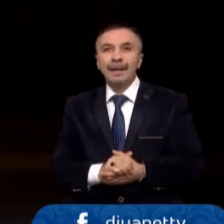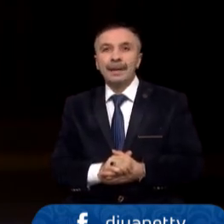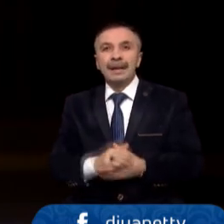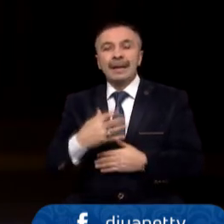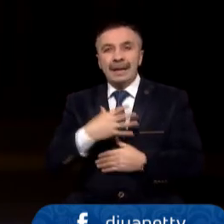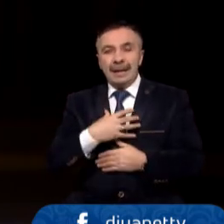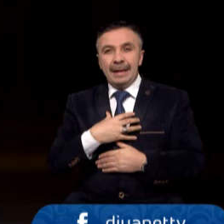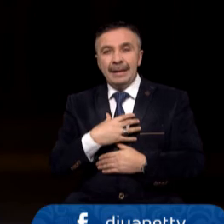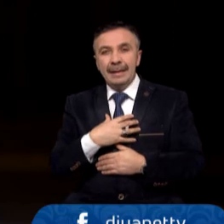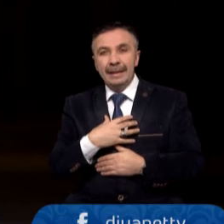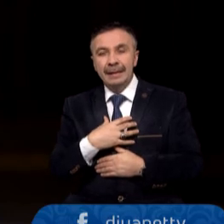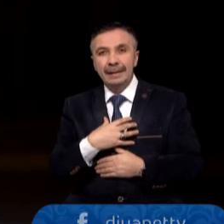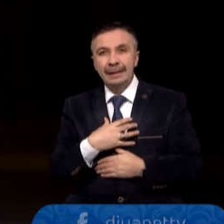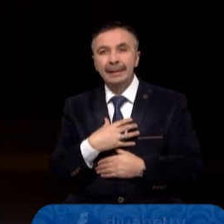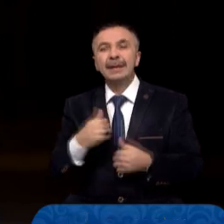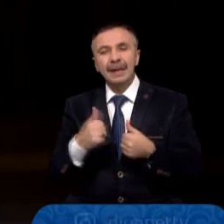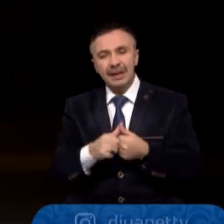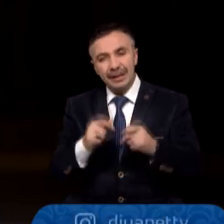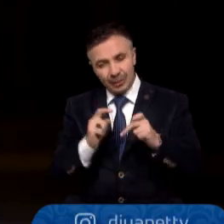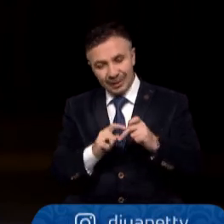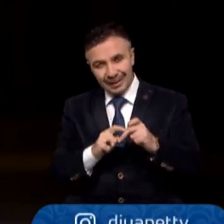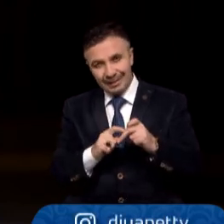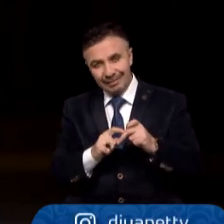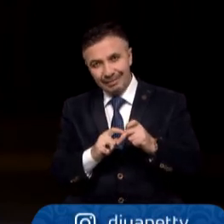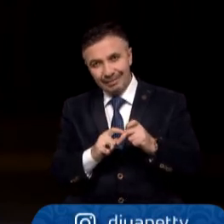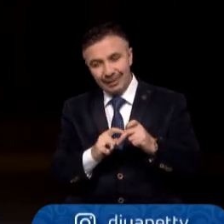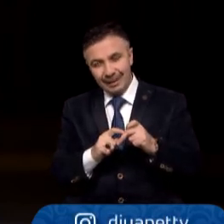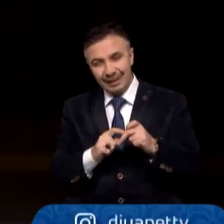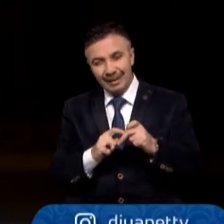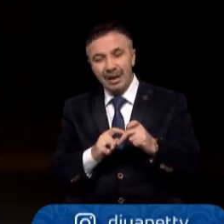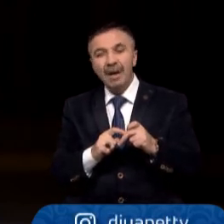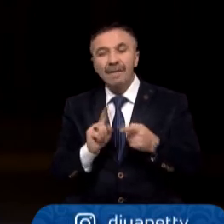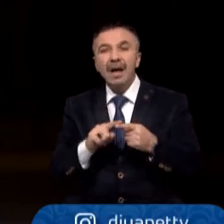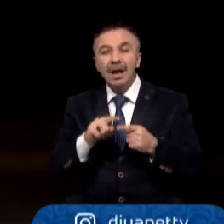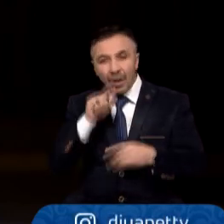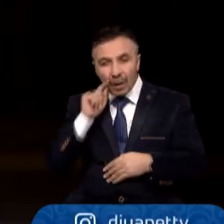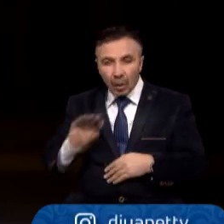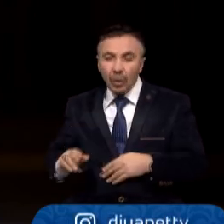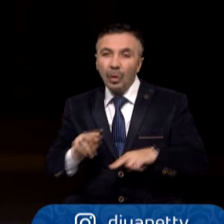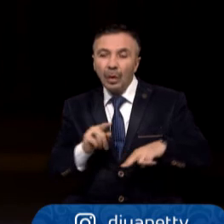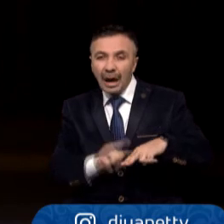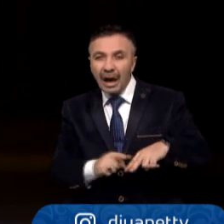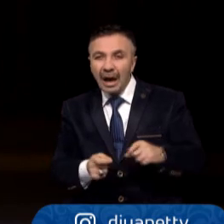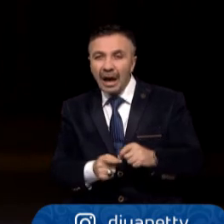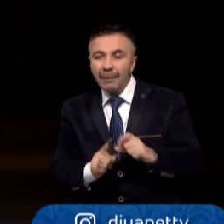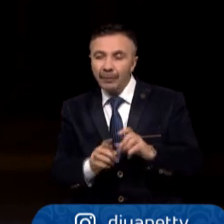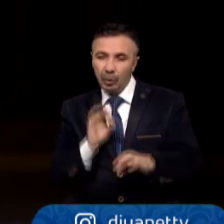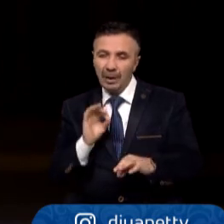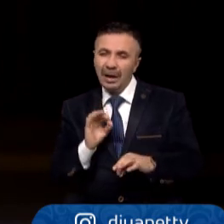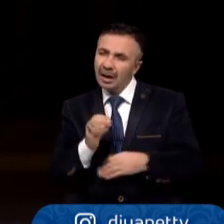ettiriyor O kendisi abi eşi Rukiye ve oğlu Abdullah